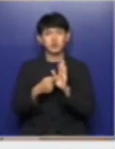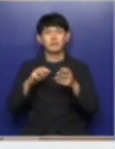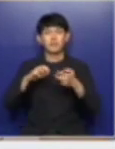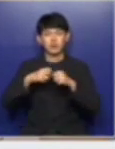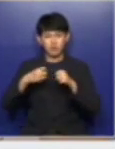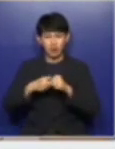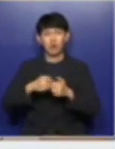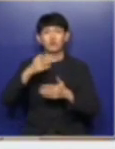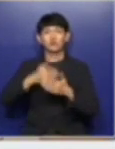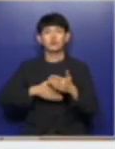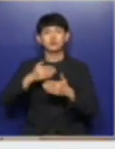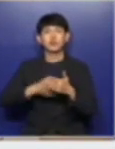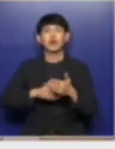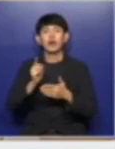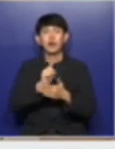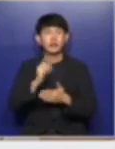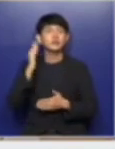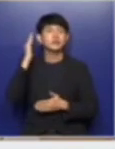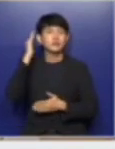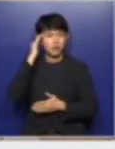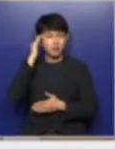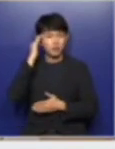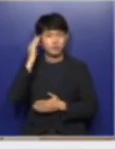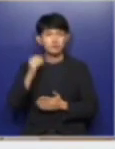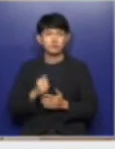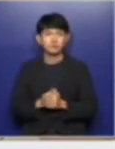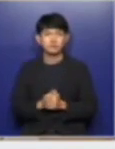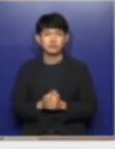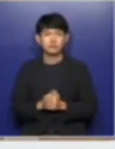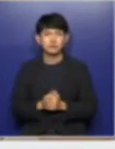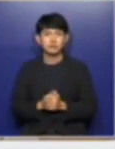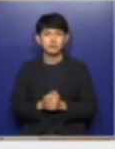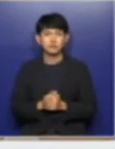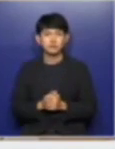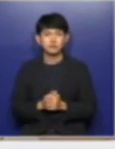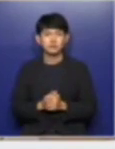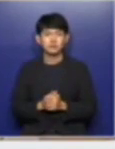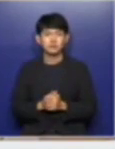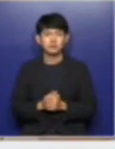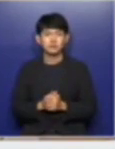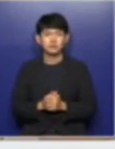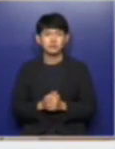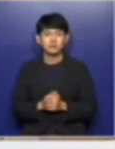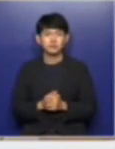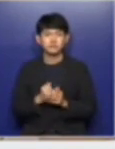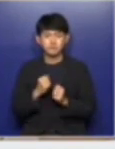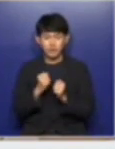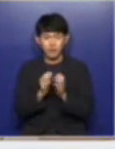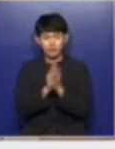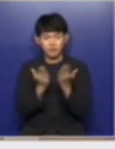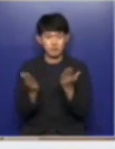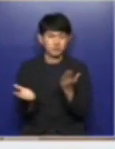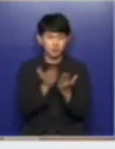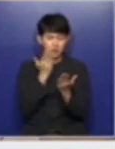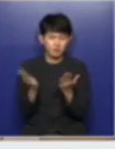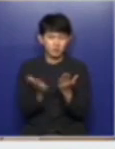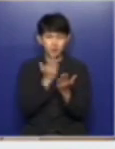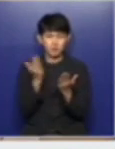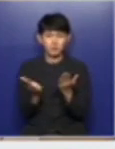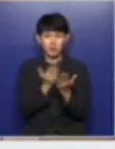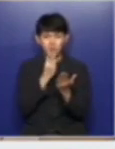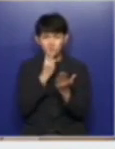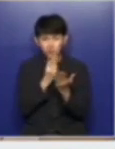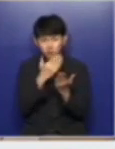คให้ทราบด้วย ผมพยายามดูในเนื้อรายงานของท่านนะ